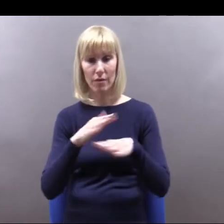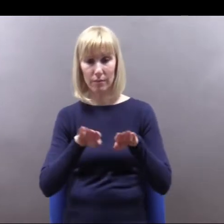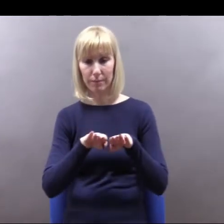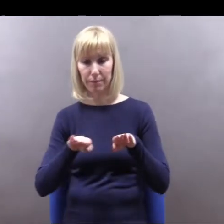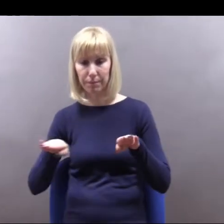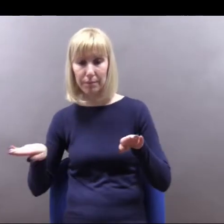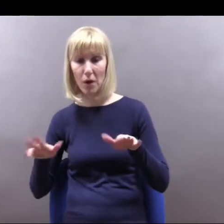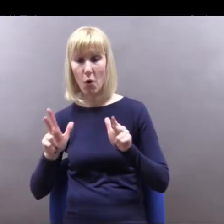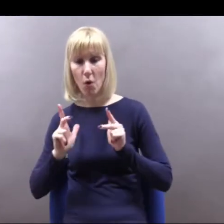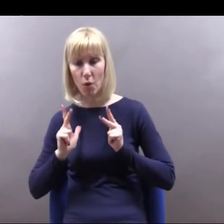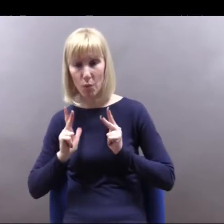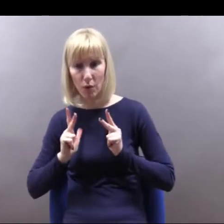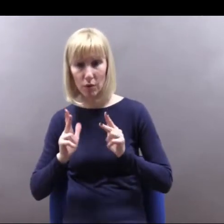są